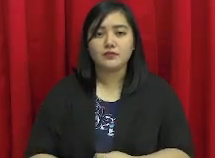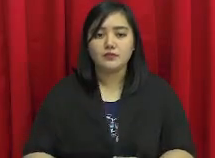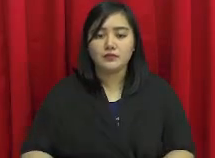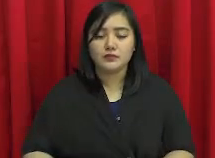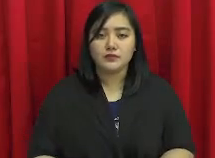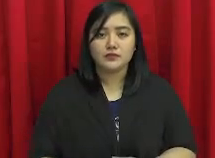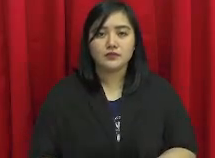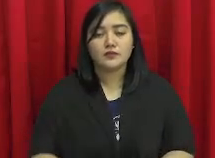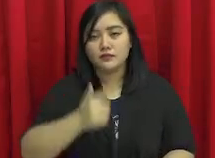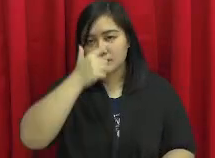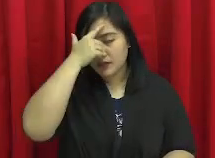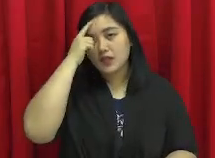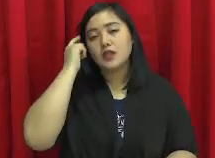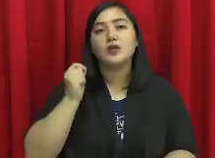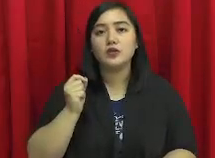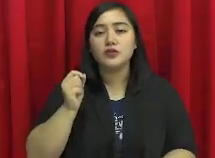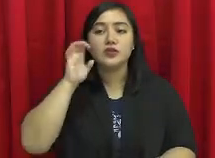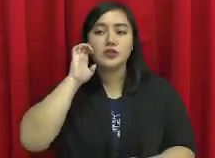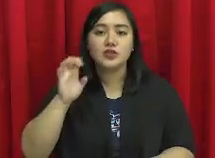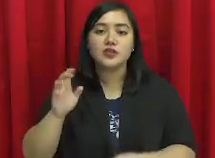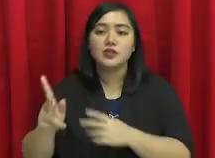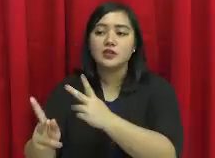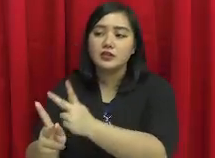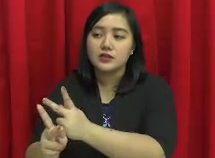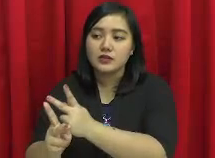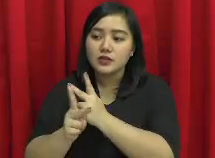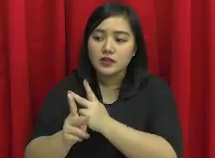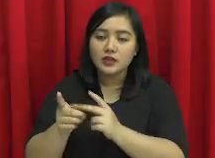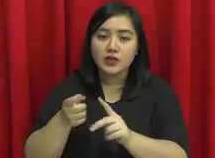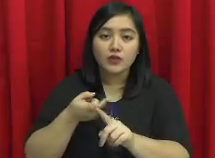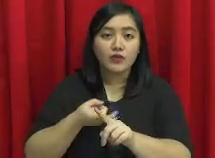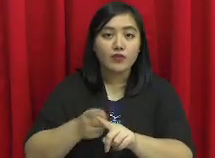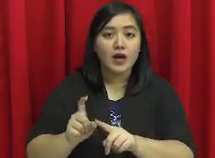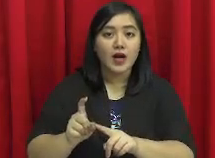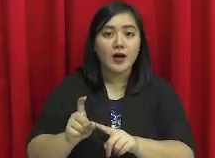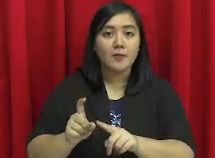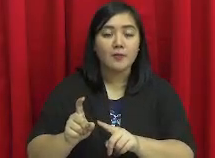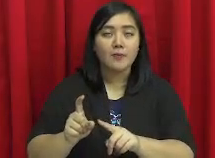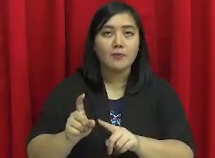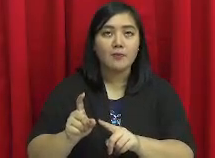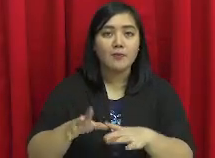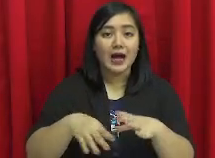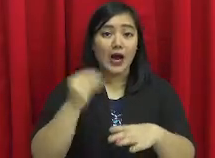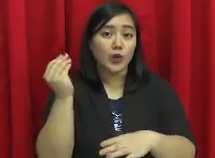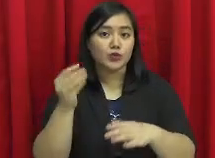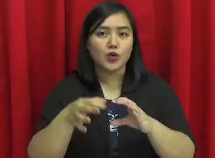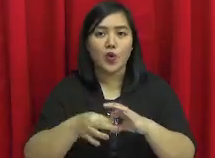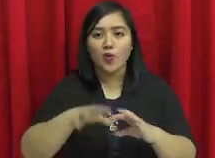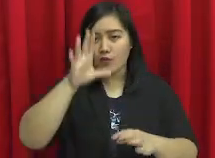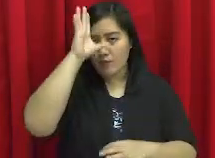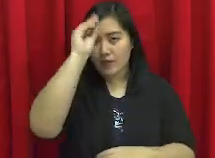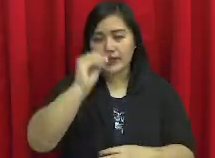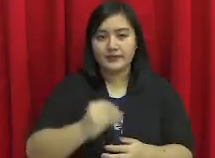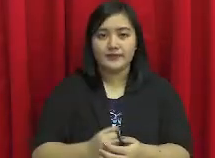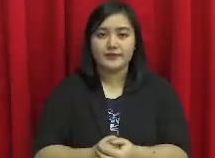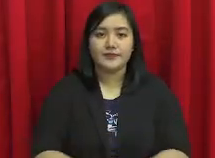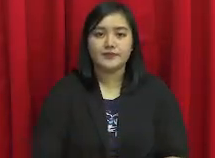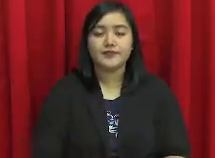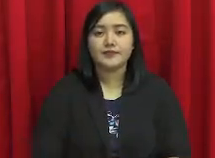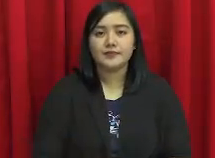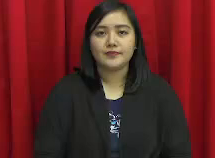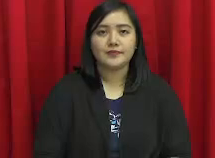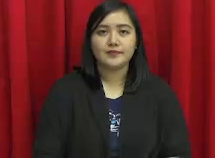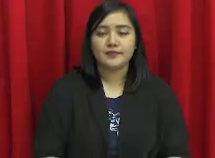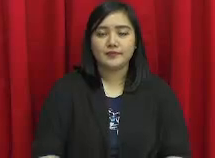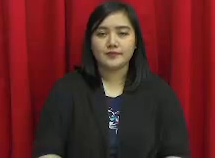Biblia, because she was taken out of man. Yun. You see that? Grabe yung claim. Nandun doon,